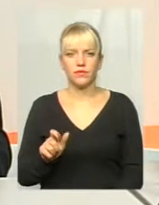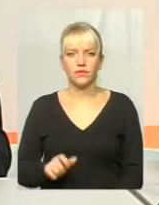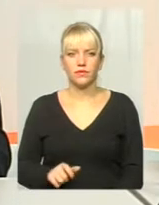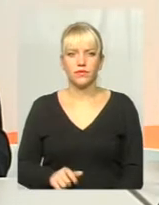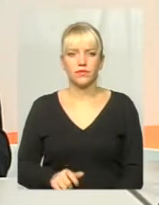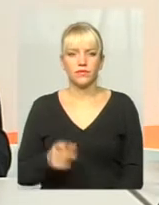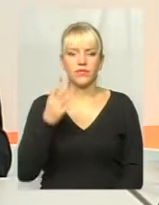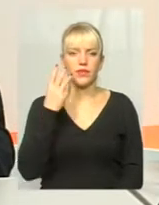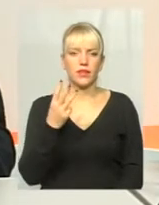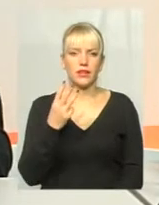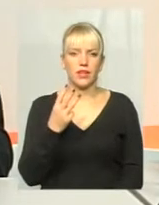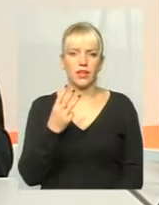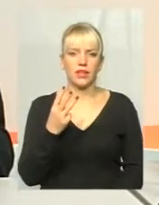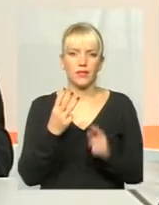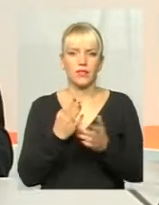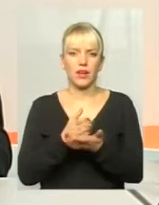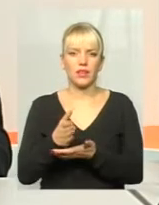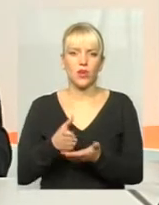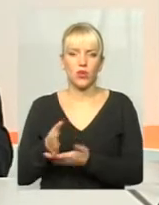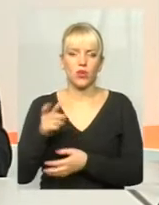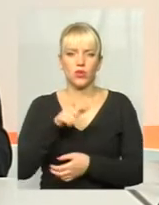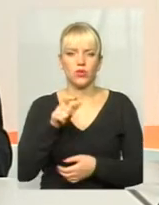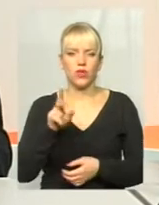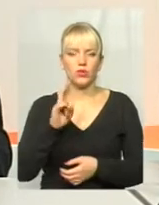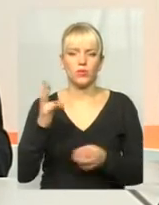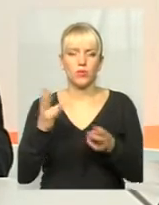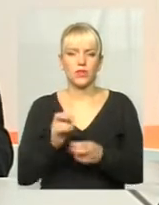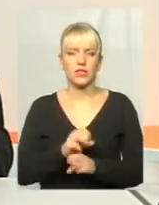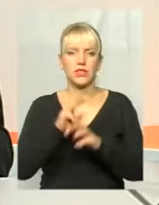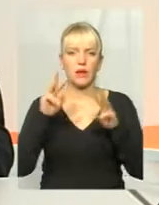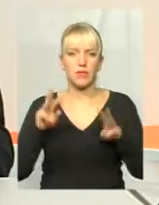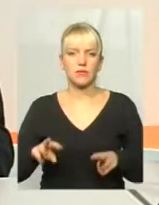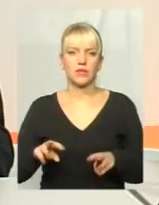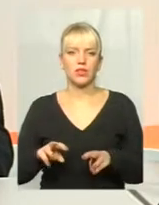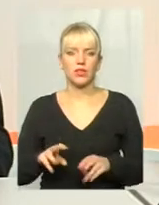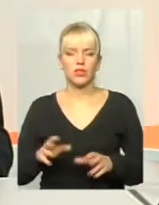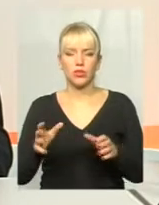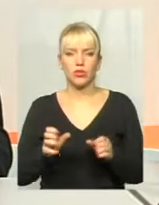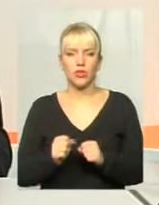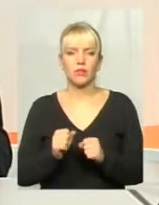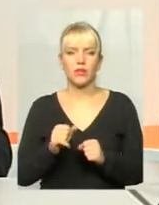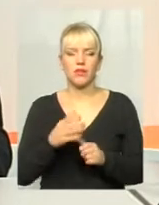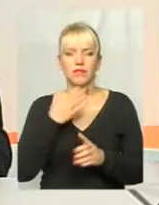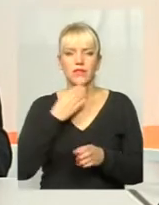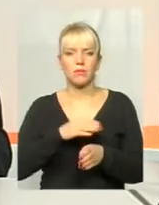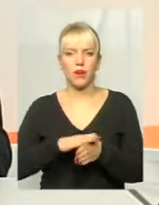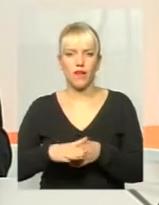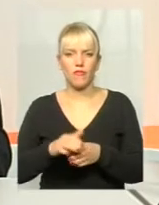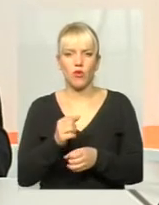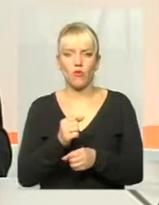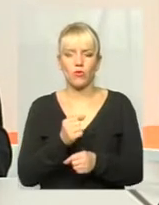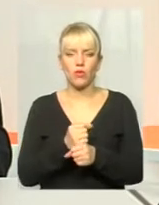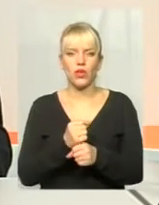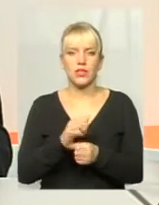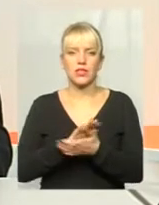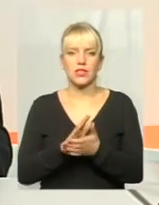Три категорії людей, які повинні забезпечити утримання в справному стані системи